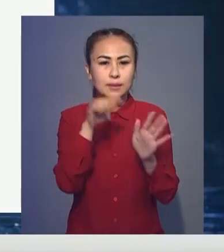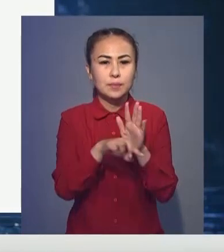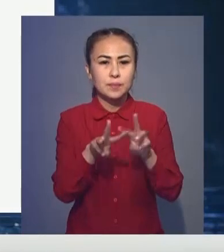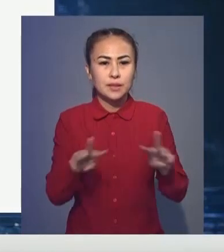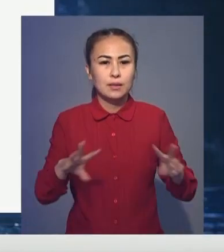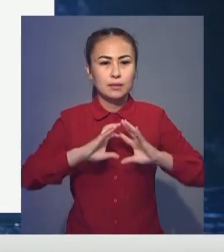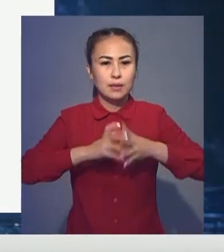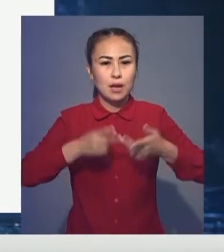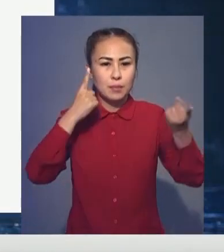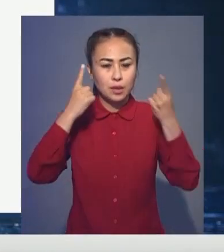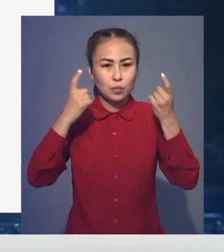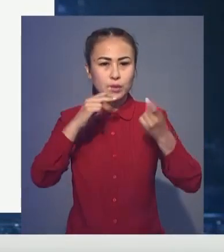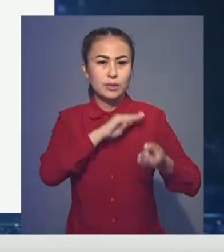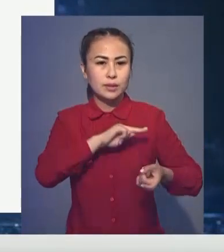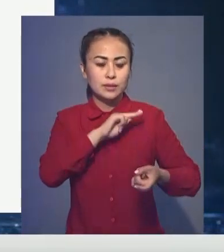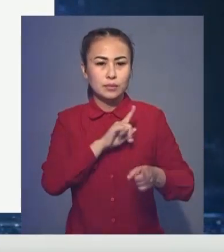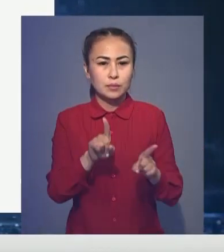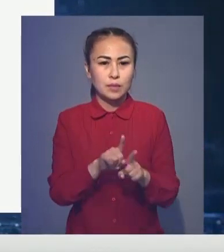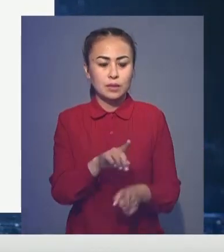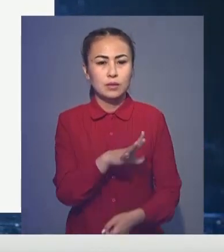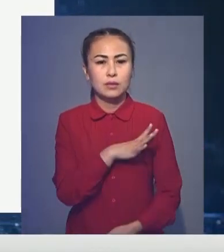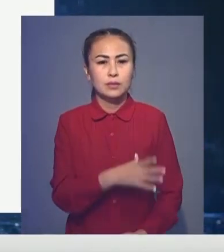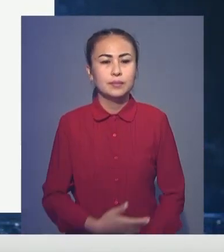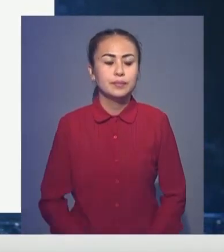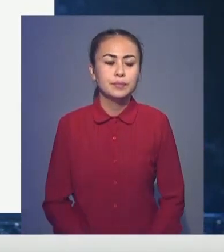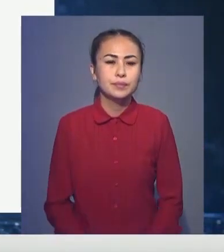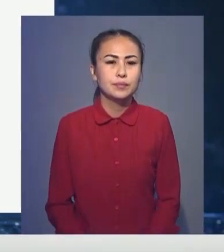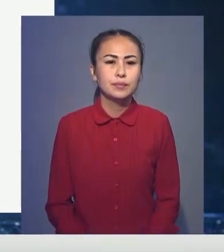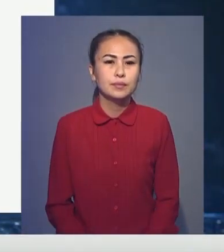істер министрлігінің халықаралық ақпарат комитетінде қызмет атқарды.